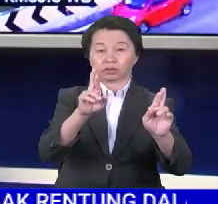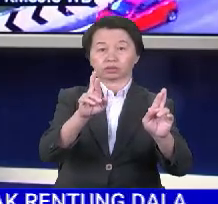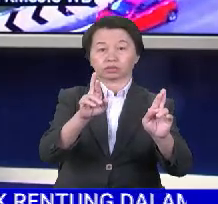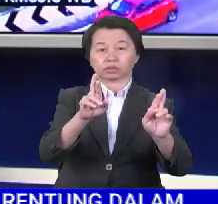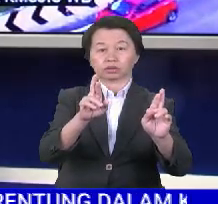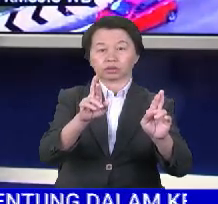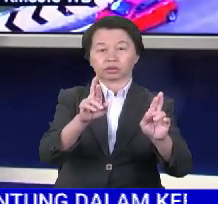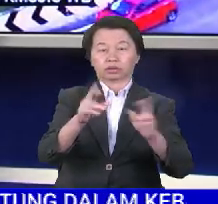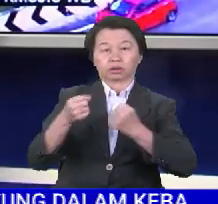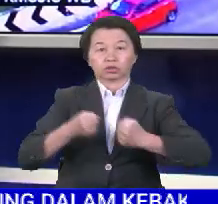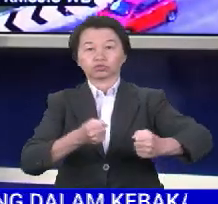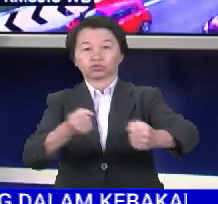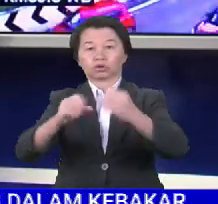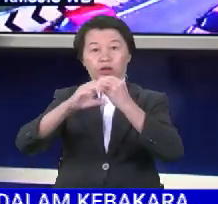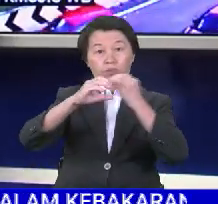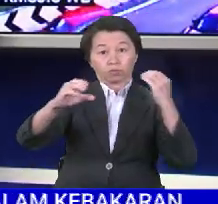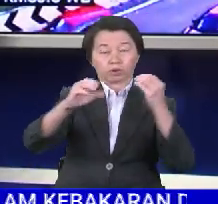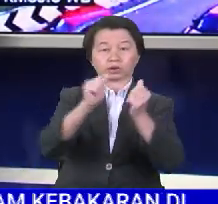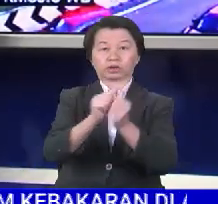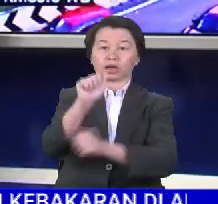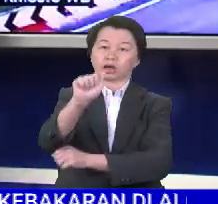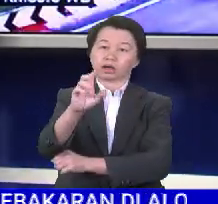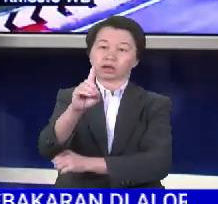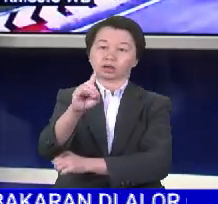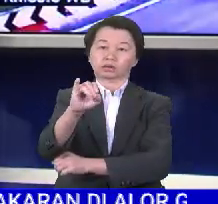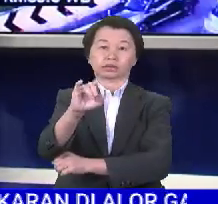R&R Sungai Buloh bersama dengan Adliah. Adliah.